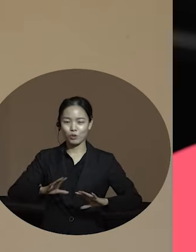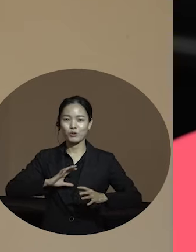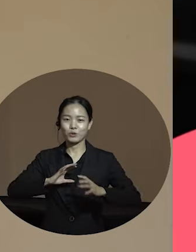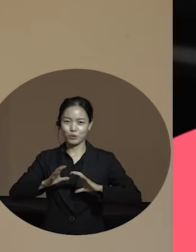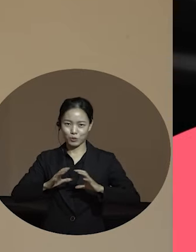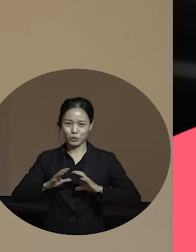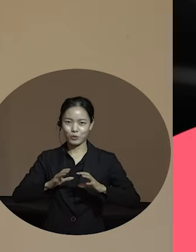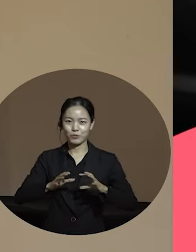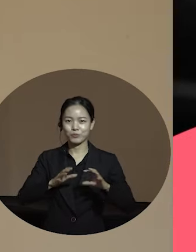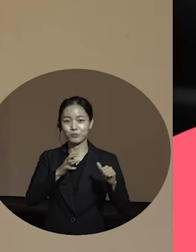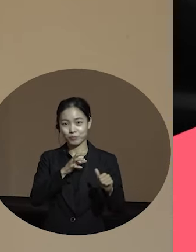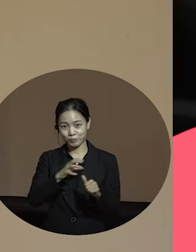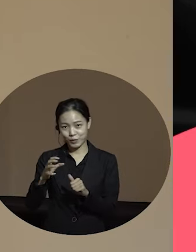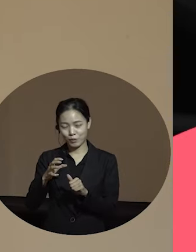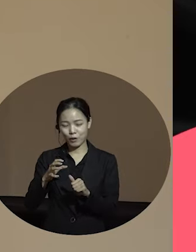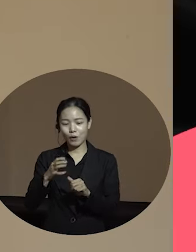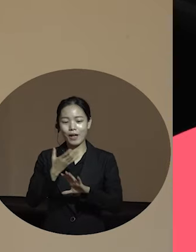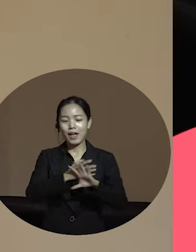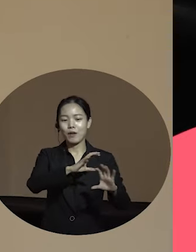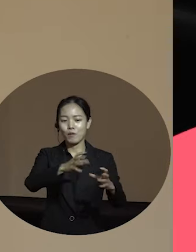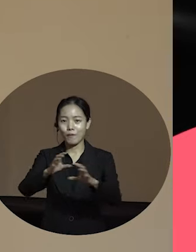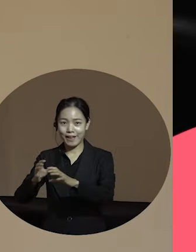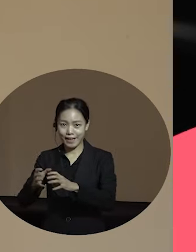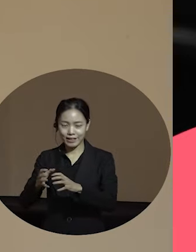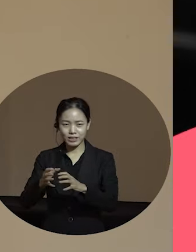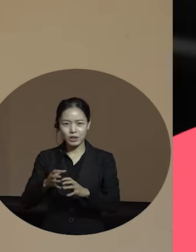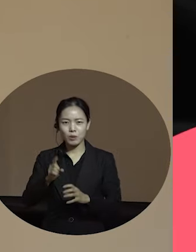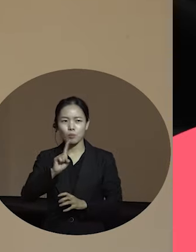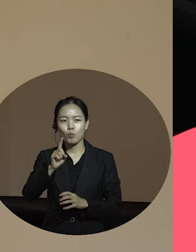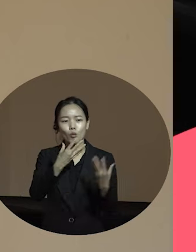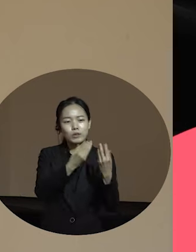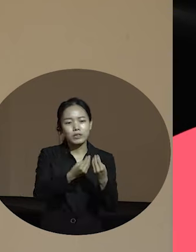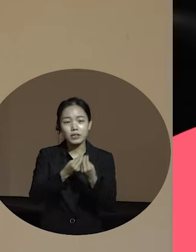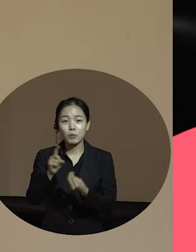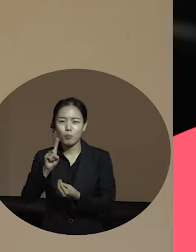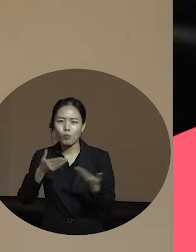여러 국가와 기관의 경험을 공유하고 더 넓은 시야로